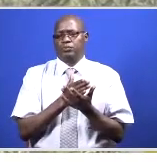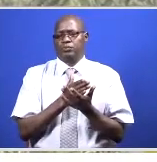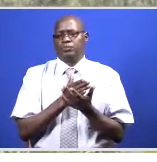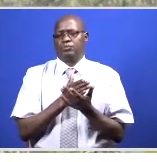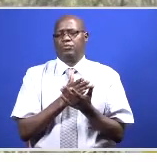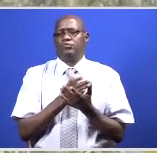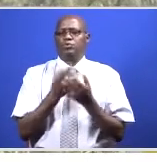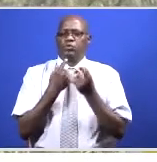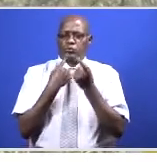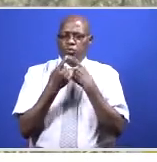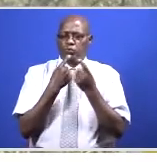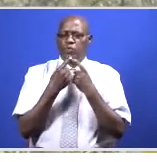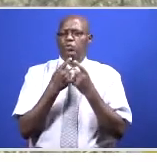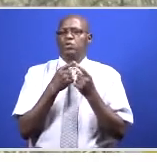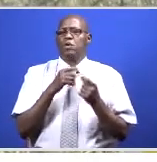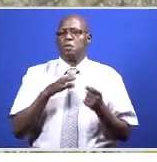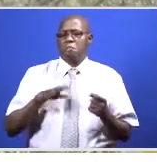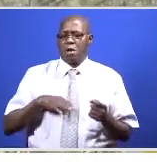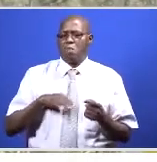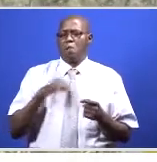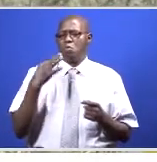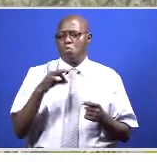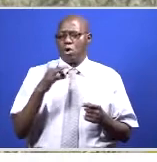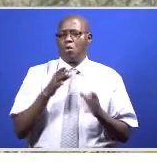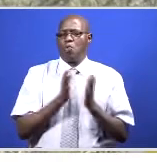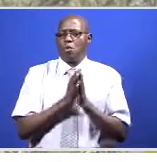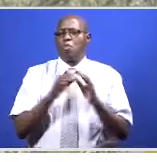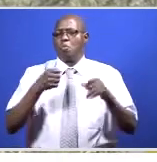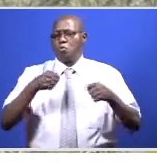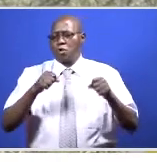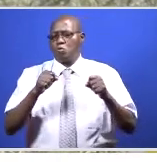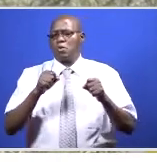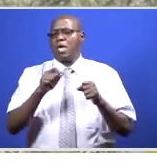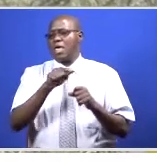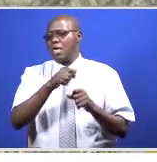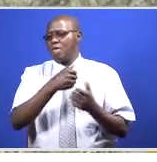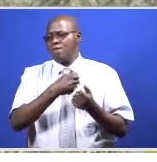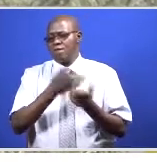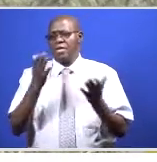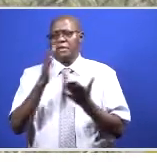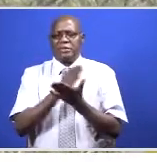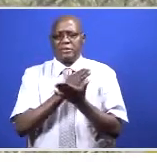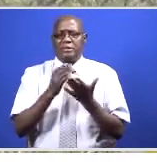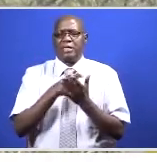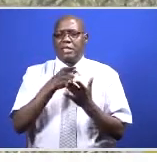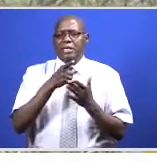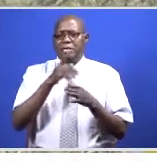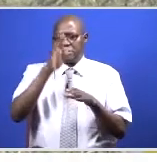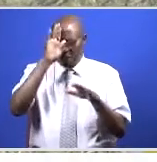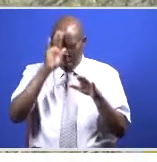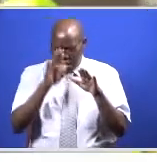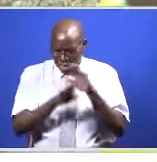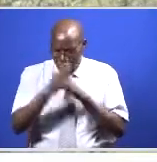Kuongea na mama mboga na bodaboda na kila sekta, jamani, ni unyenyekevu wa hali ya juu